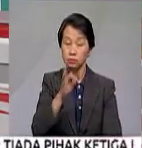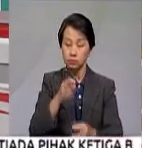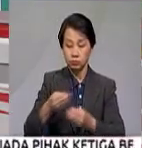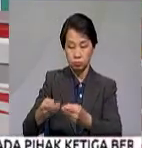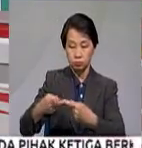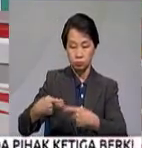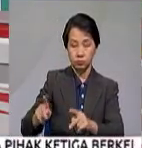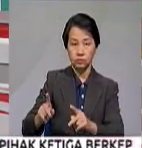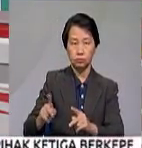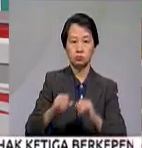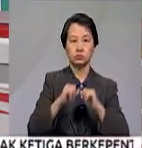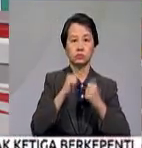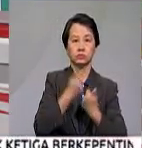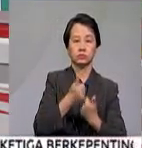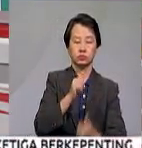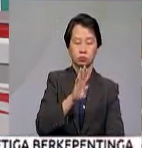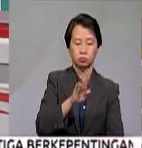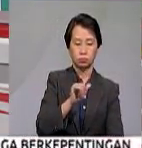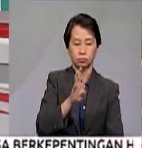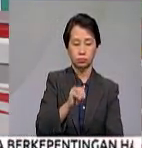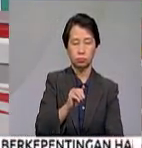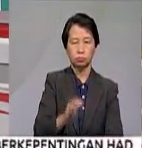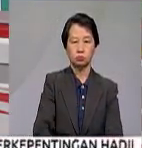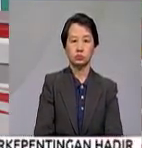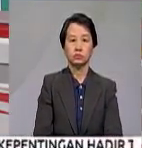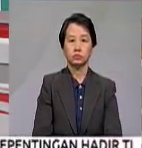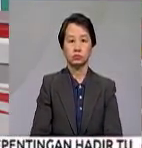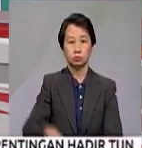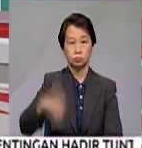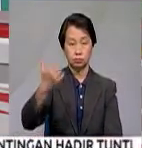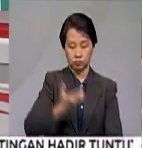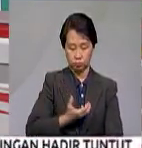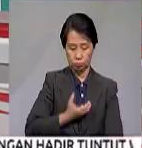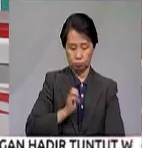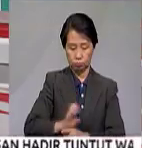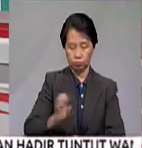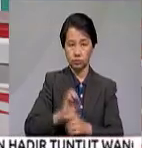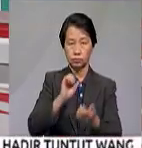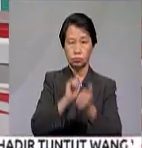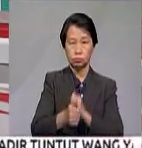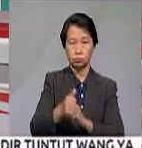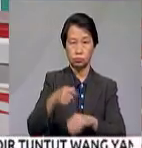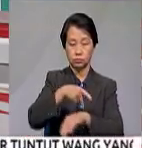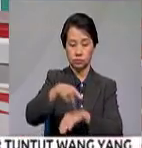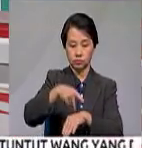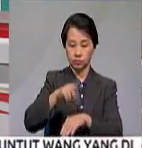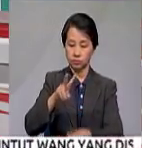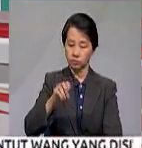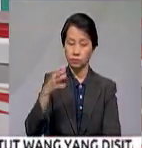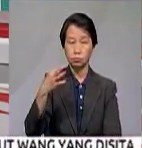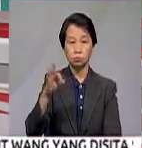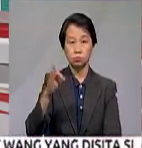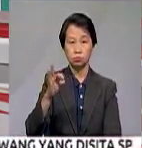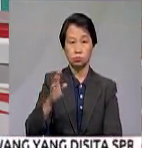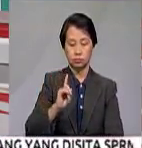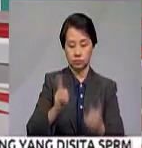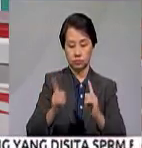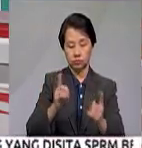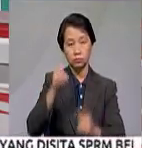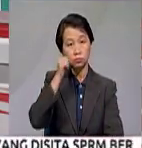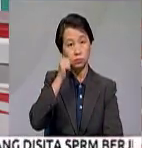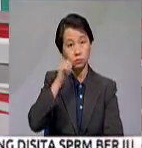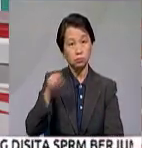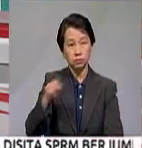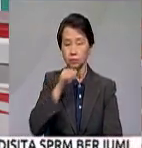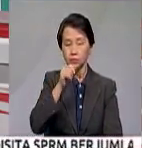diberi peluang oleh Persatuan Badminton Malaysia BAM. Pemenang pingat emas sukan SEA Filipina 2019, acara perserangan wanita